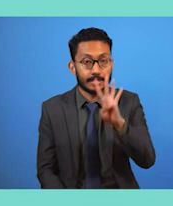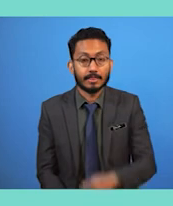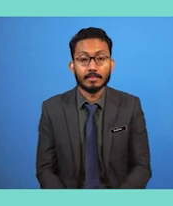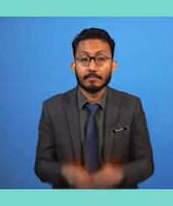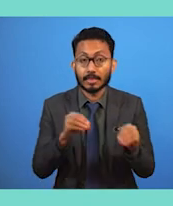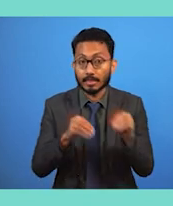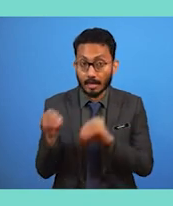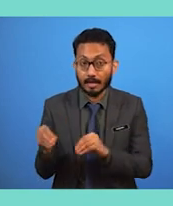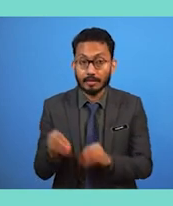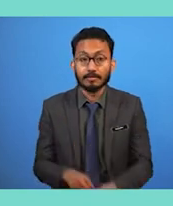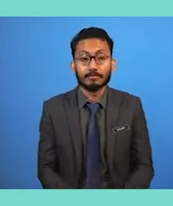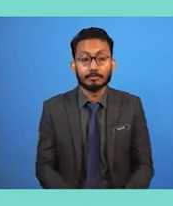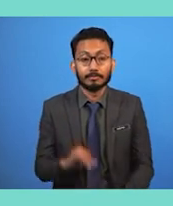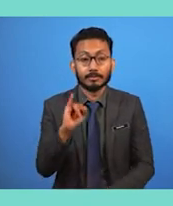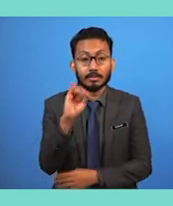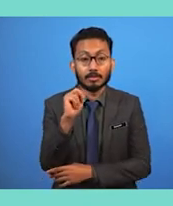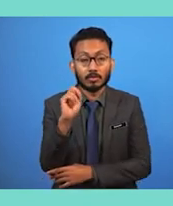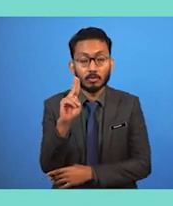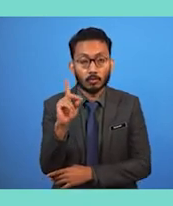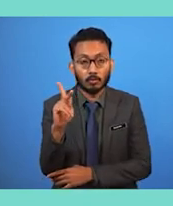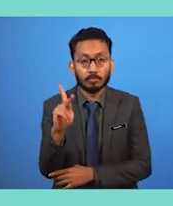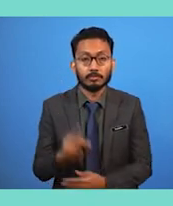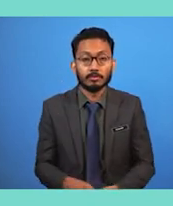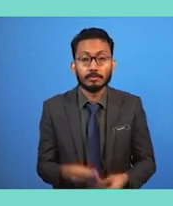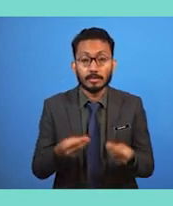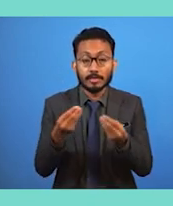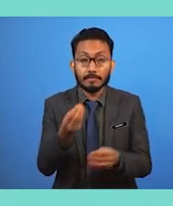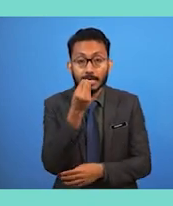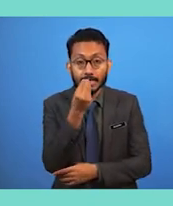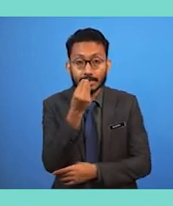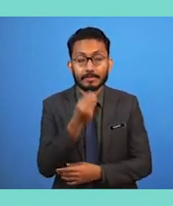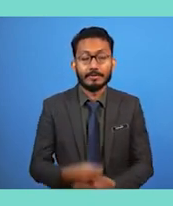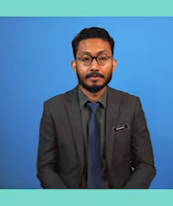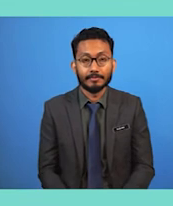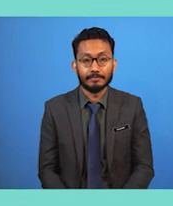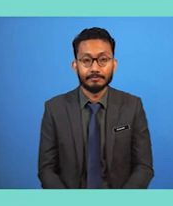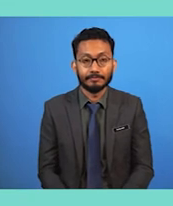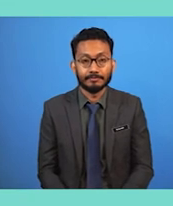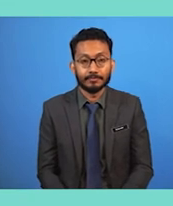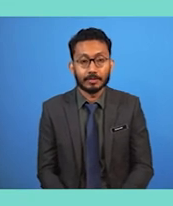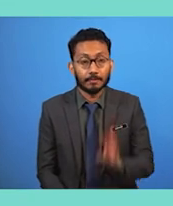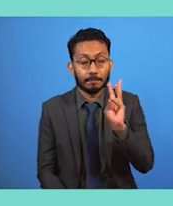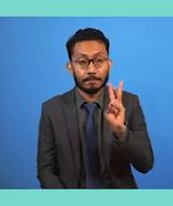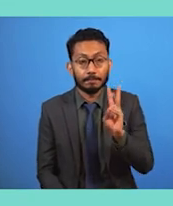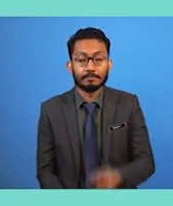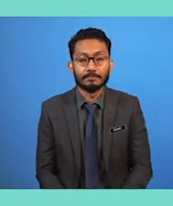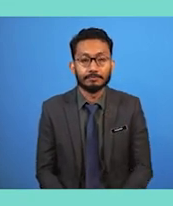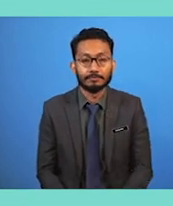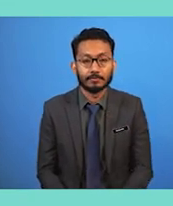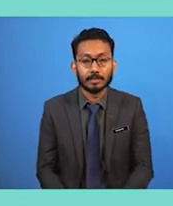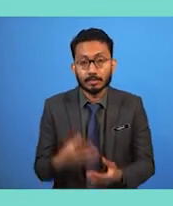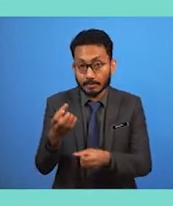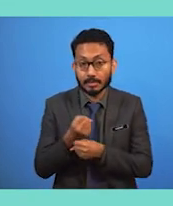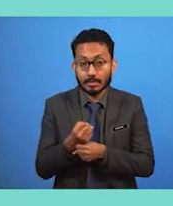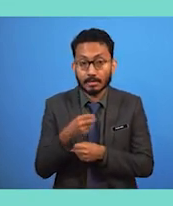Moina. Kelima, pemberian makanan secara rutin. Keenam, penuaian hasil dan akhir